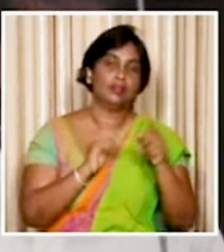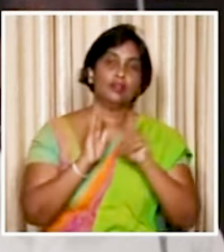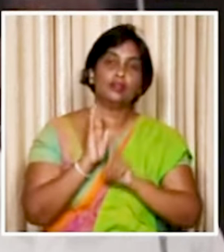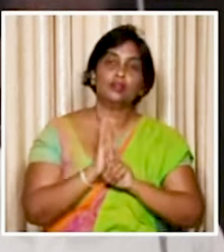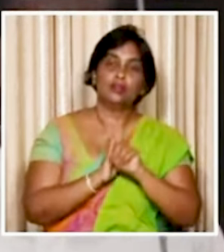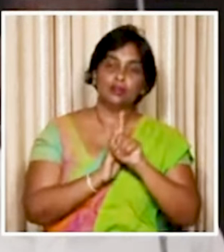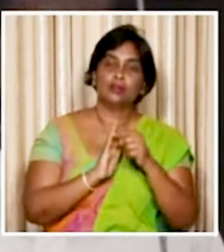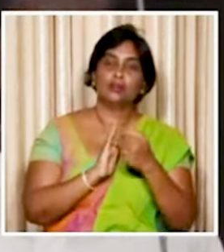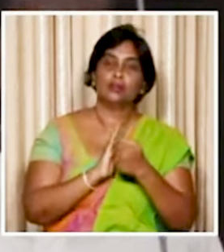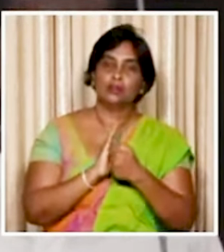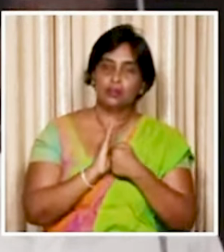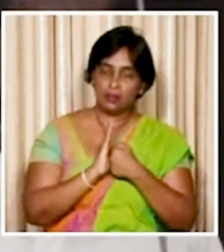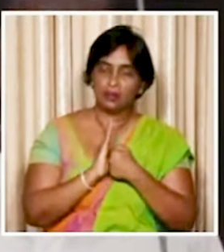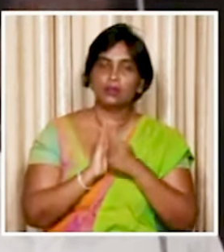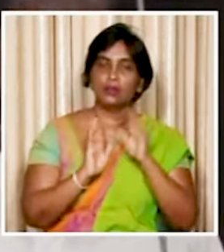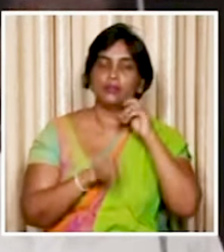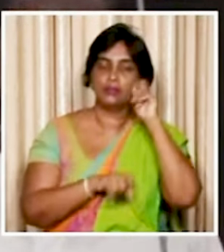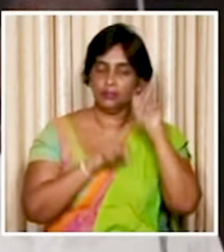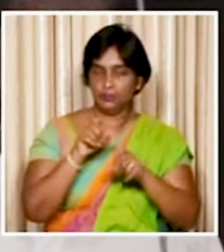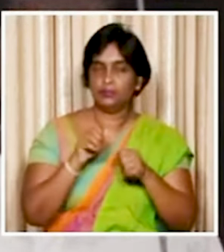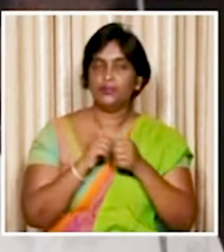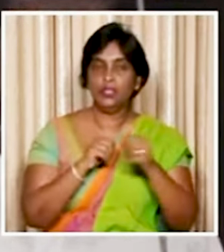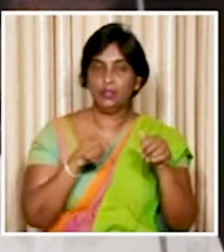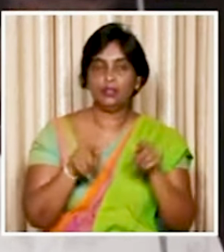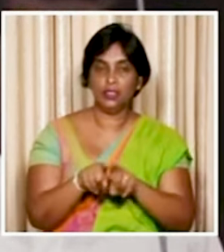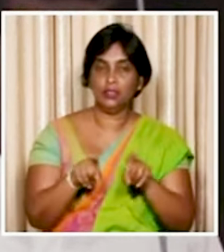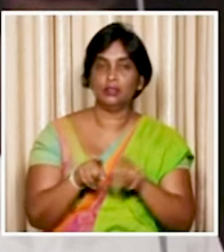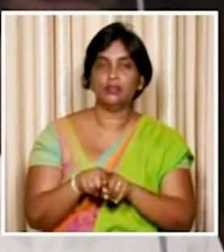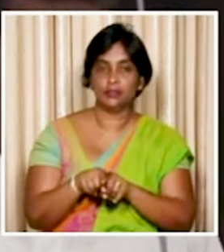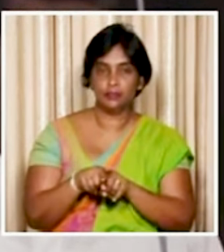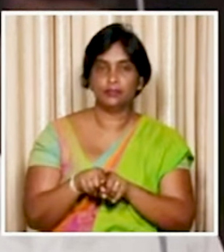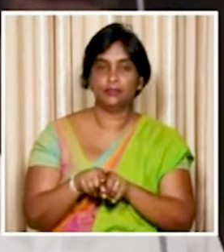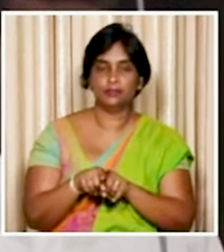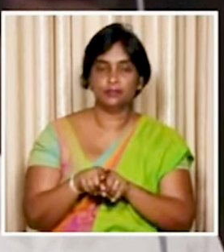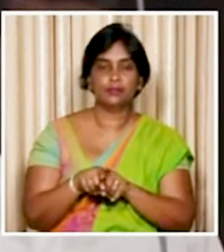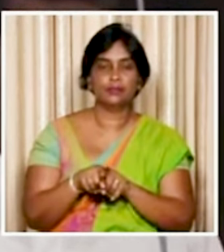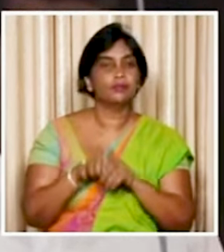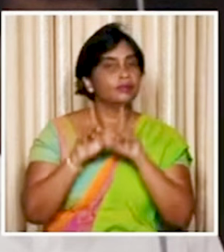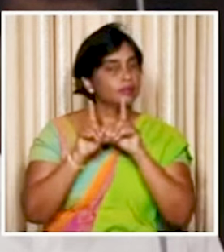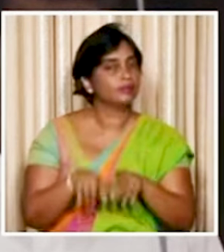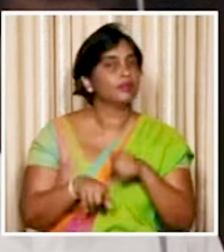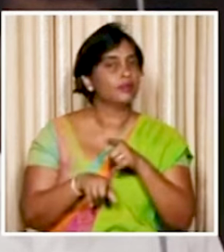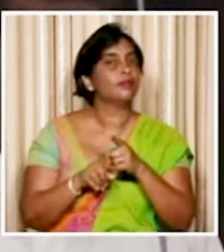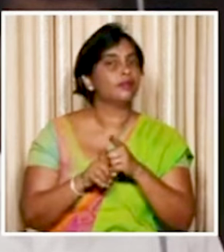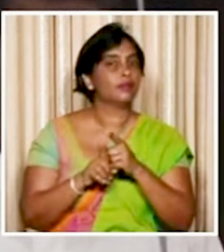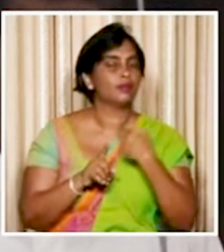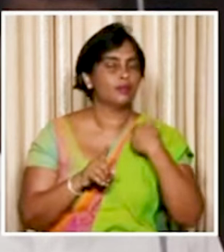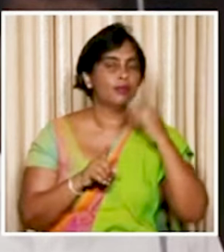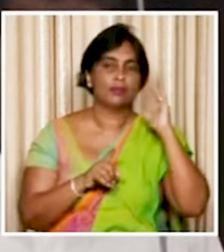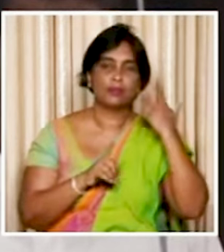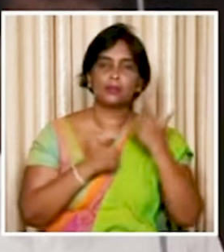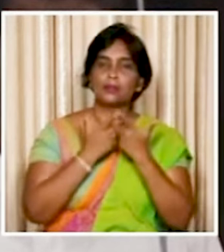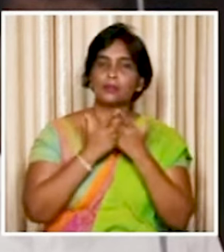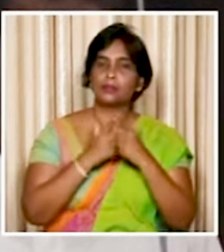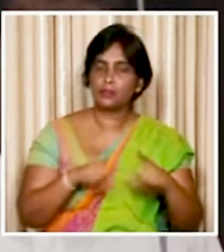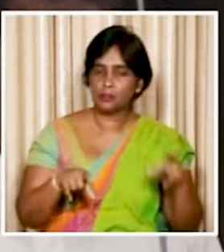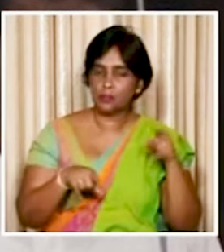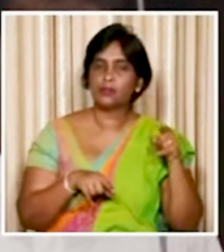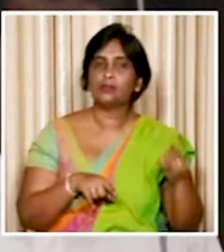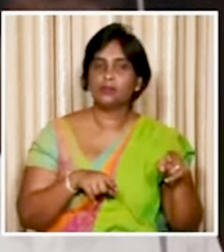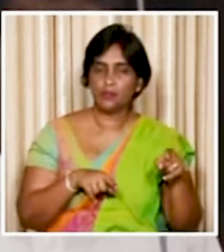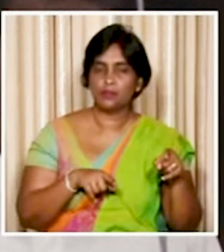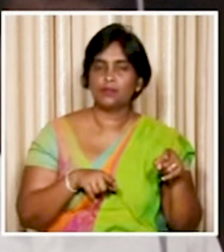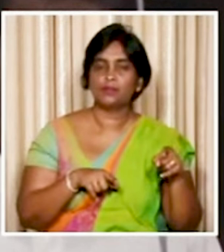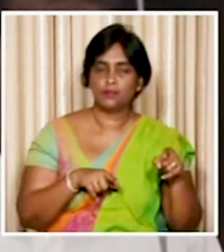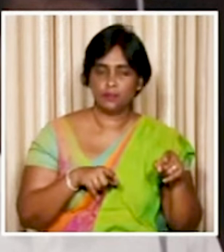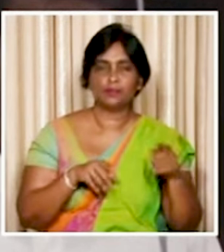தங்களுடைய பூர்வீக நிலங்களில் இன, மொழி, மத, கலாச்சார அடிப்படையில் நாங்கள் வாழ வேண்டும்